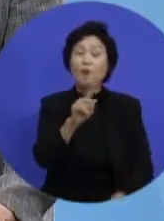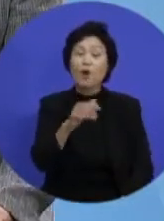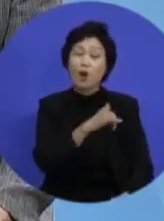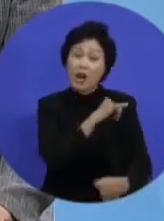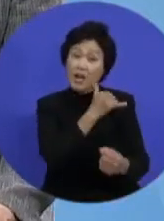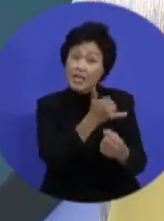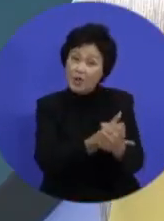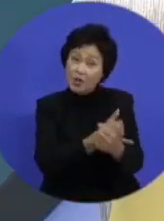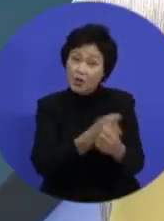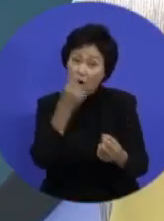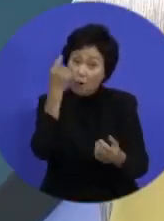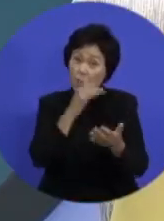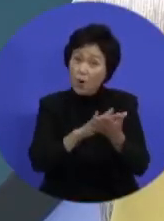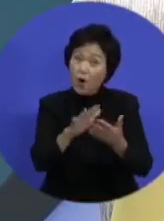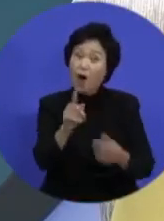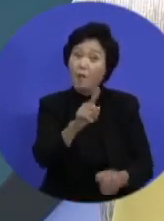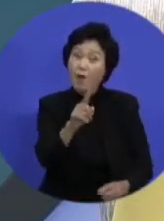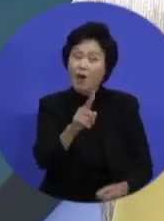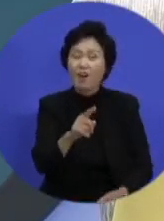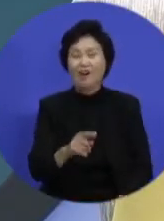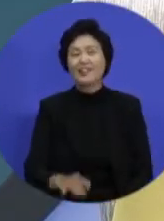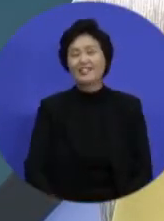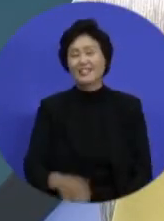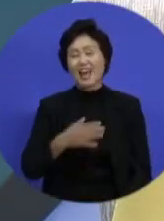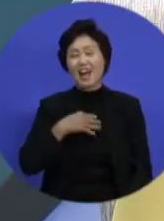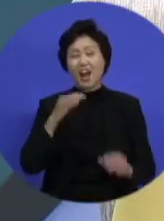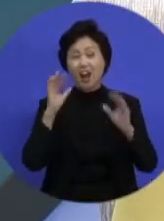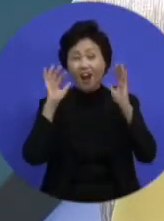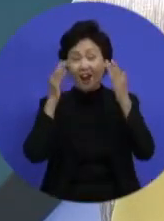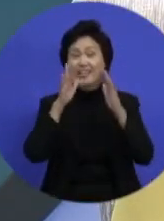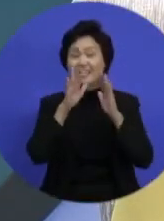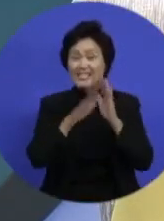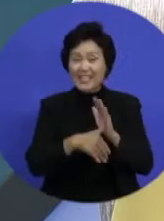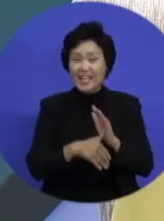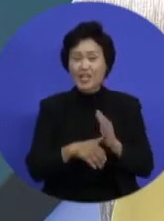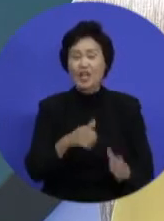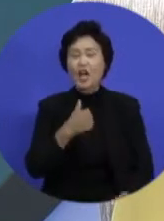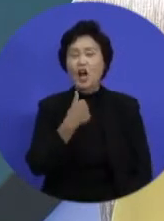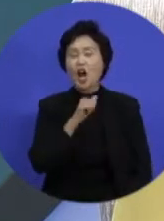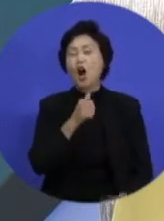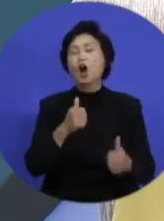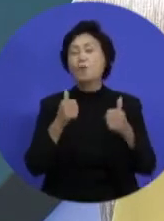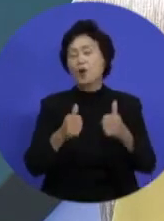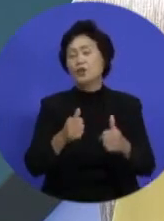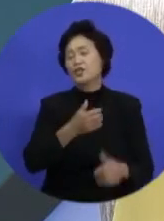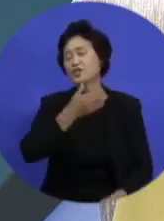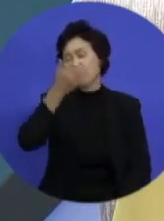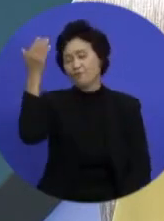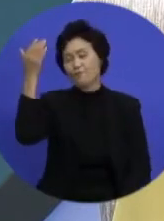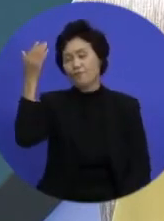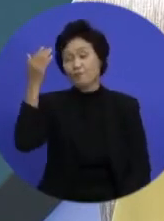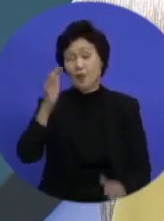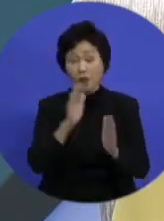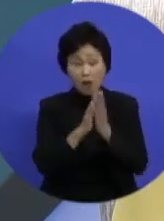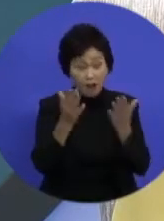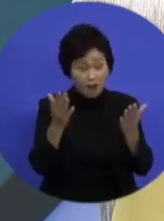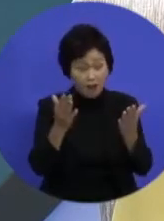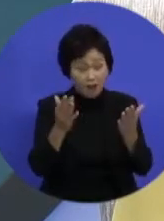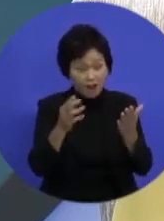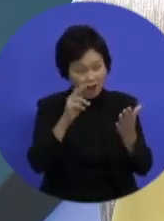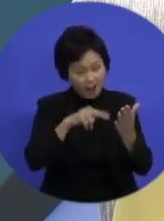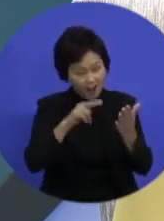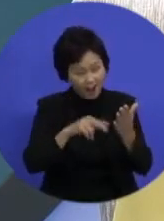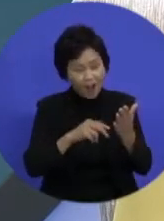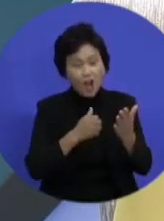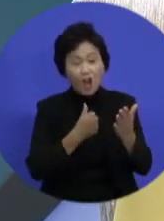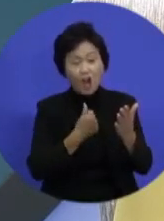예. 그런 분야 어렸을 때는 변호사가 꿈이었어요. 변호사. 네. 그 책 중에서 그 변호사와